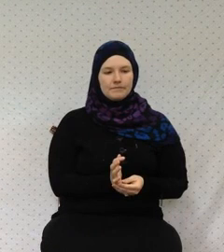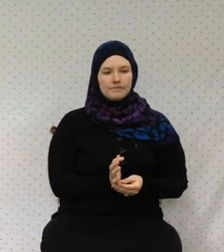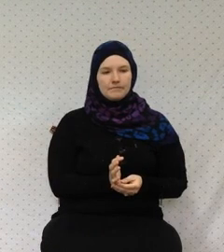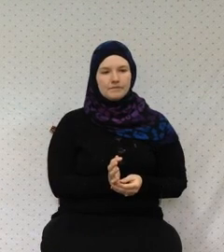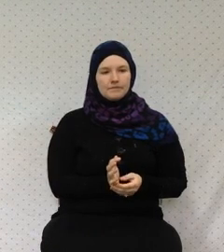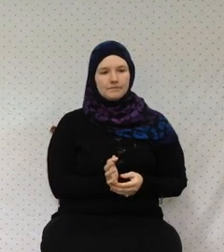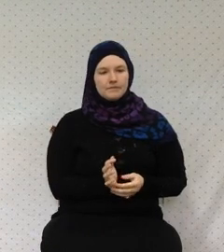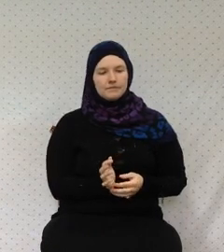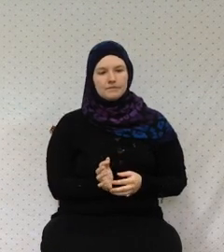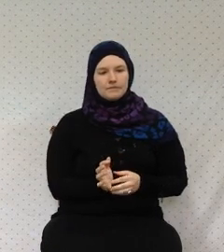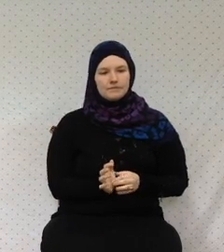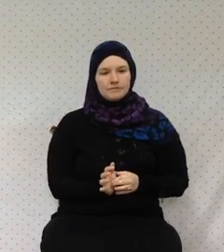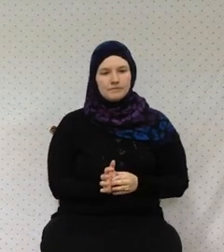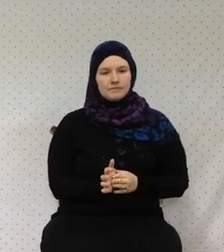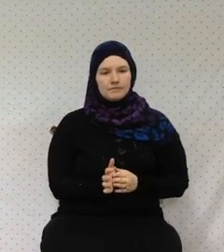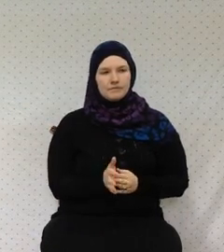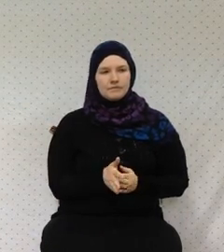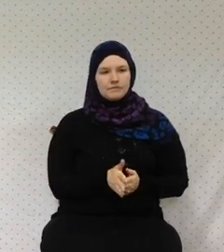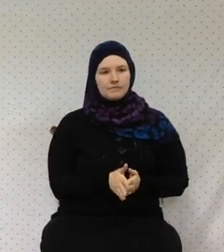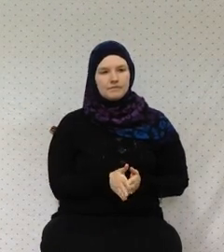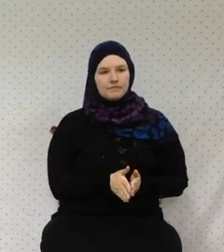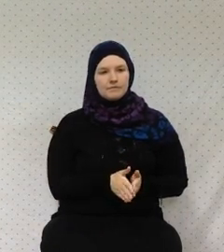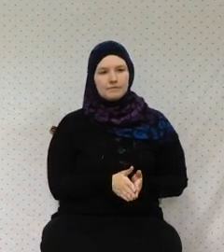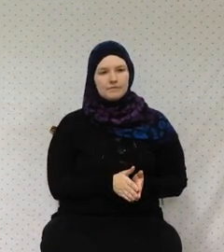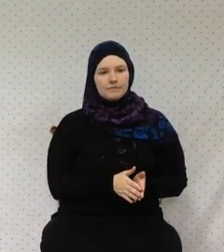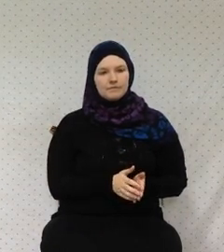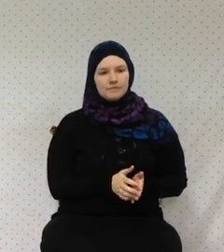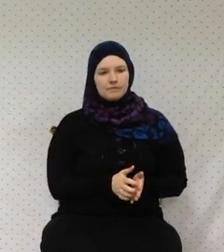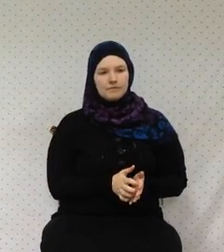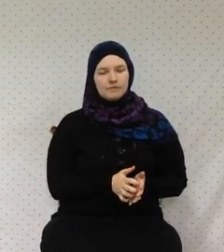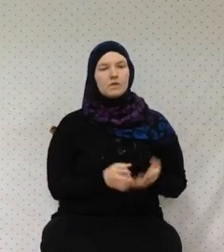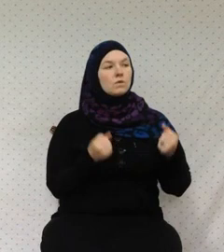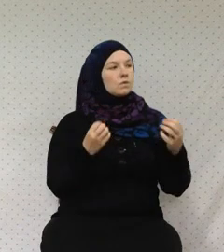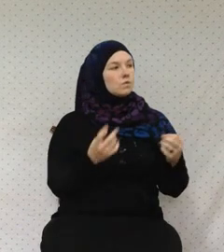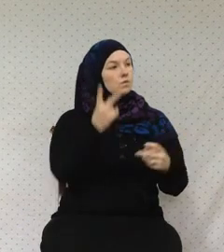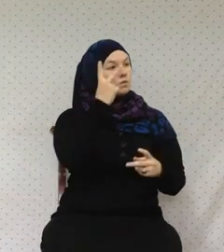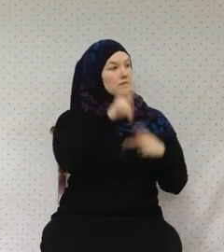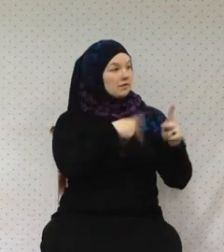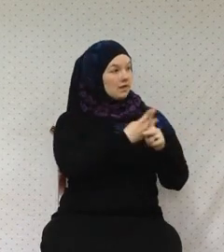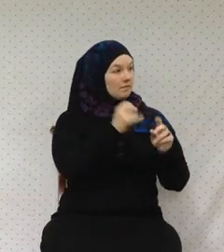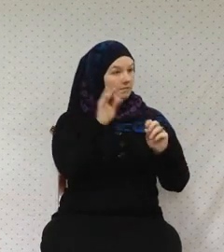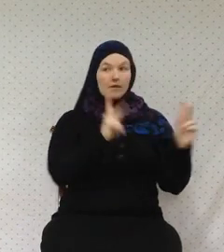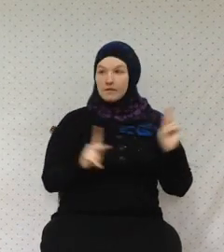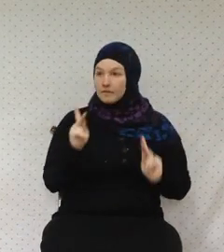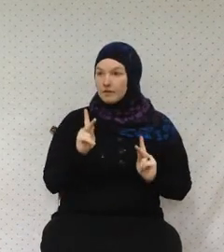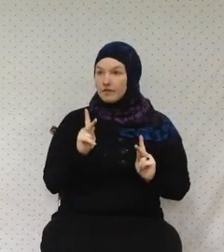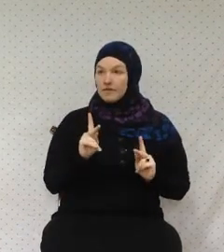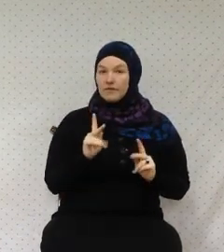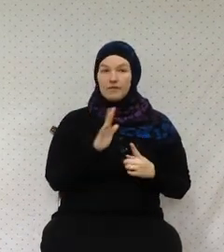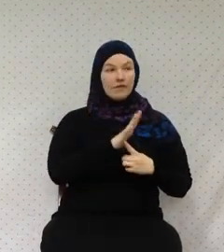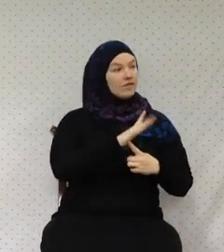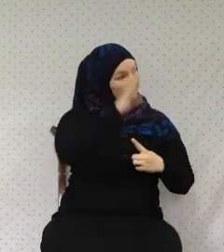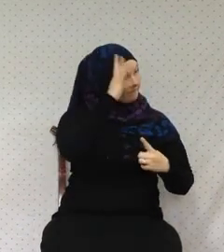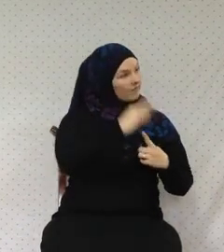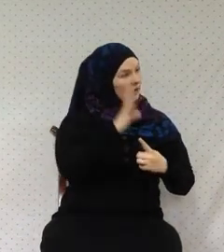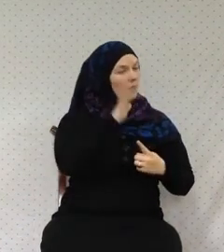أَوْ كَسَبَتْ فِي إِيمَانِهَا خَيْرًا. So two types of people, their faith